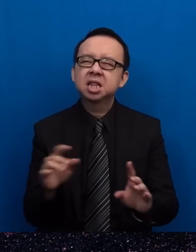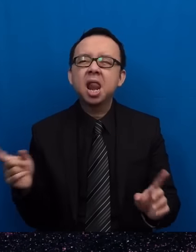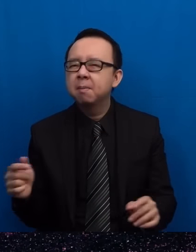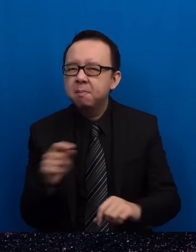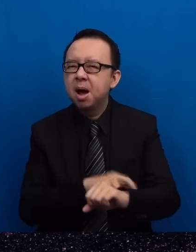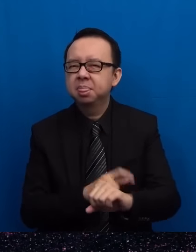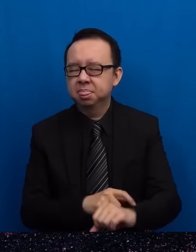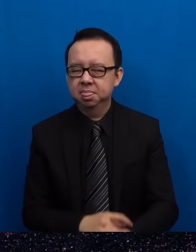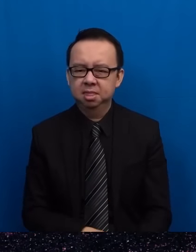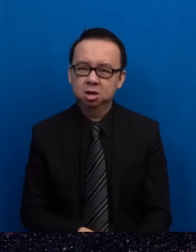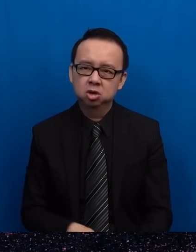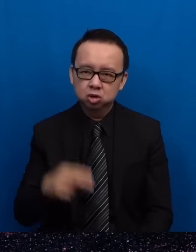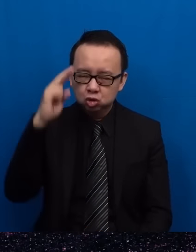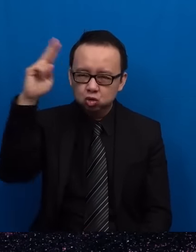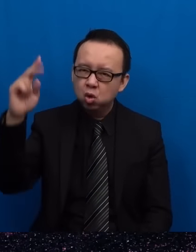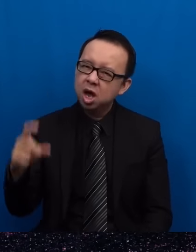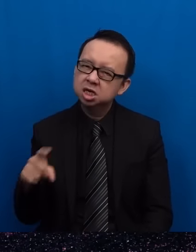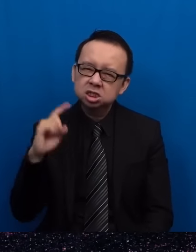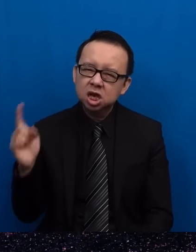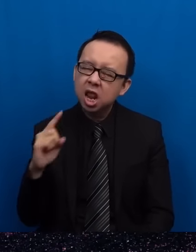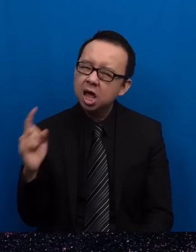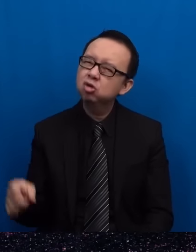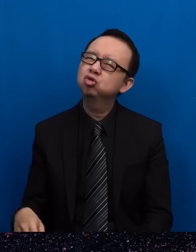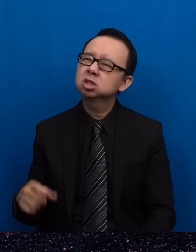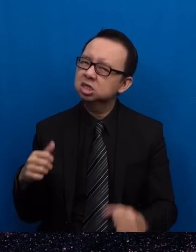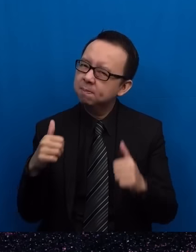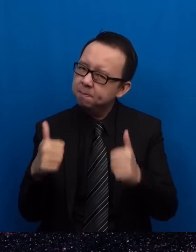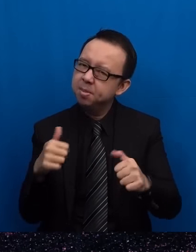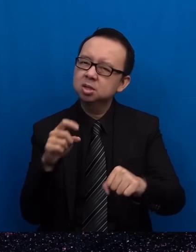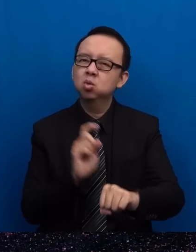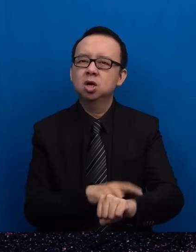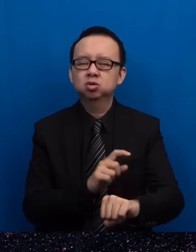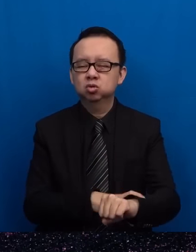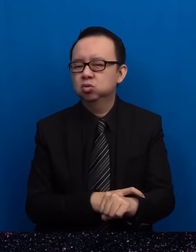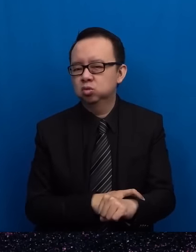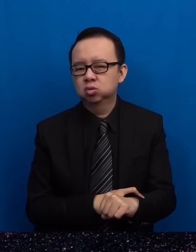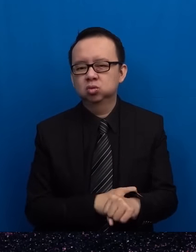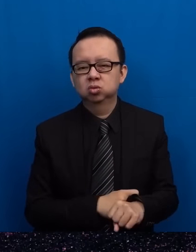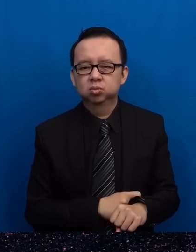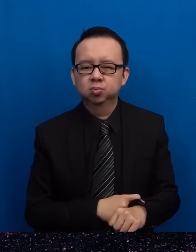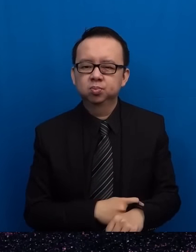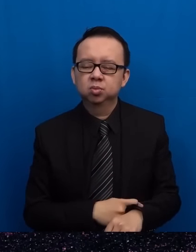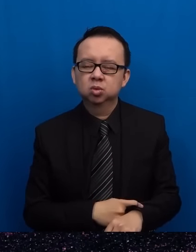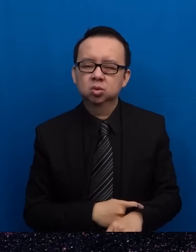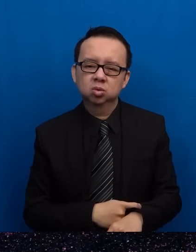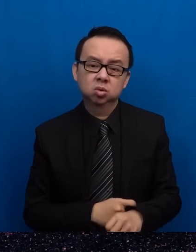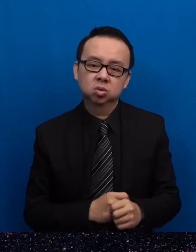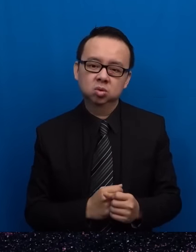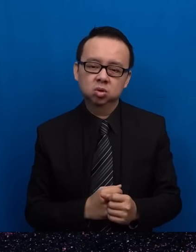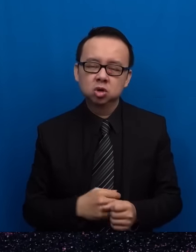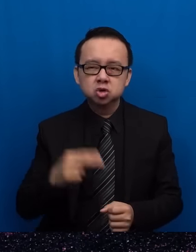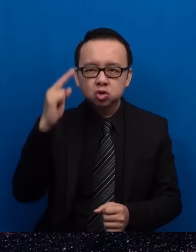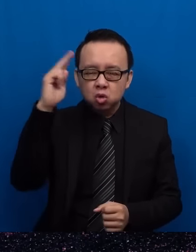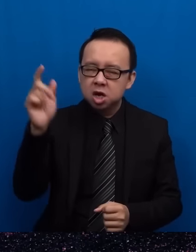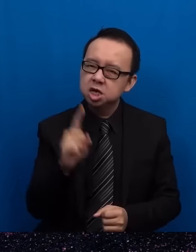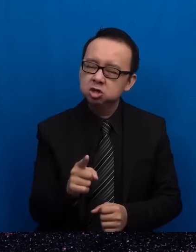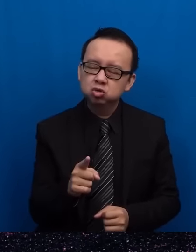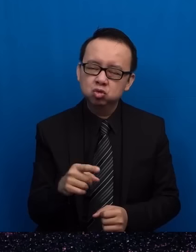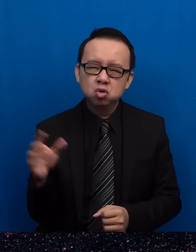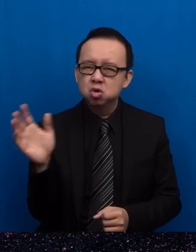indah dan Tuhan itu selalu tepat waktu. Tuhan itu nggak perlu, gini loh, Tuhan itu nggak perlu kita tunggu kalau